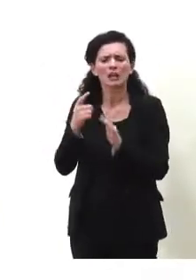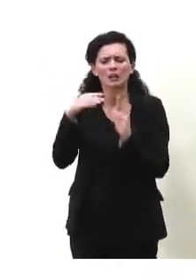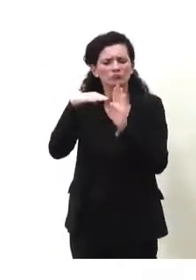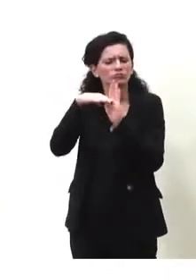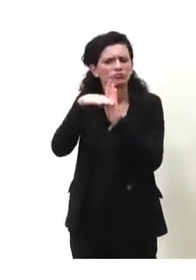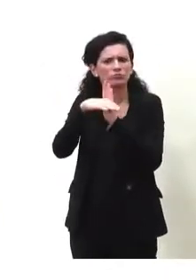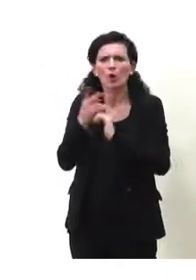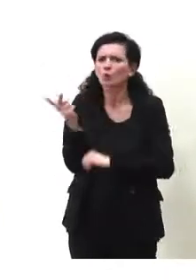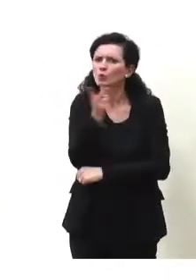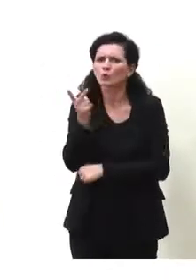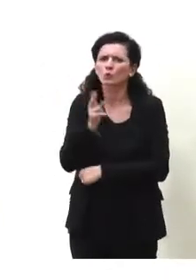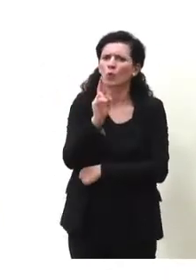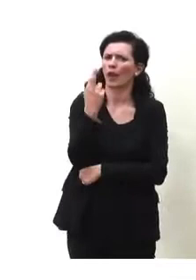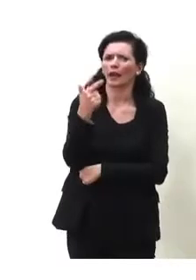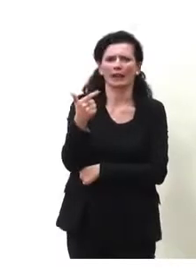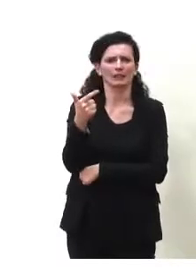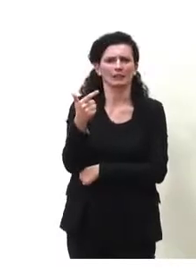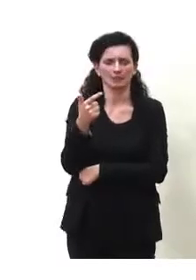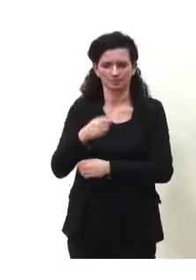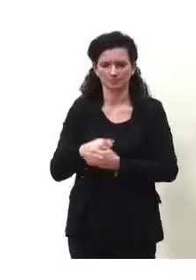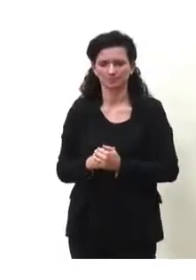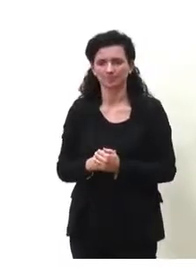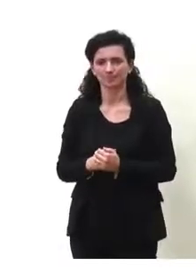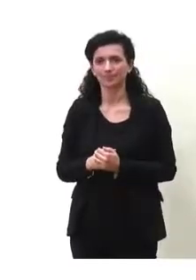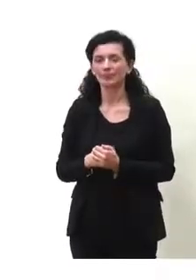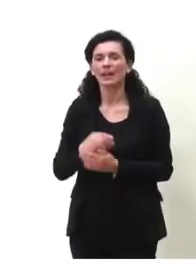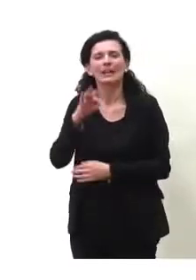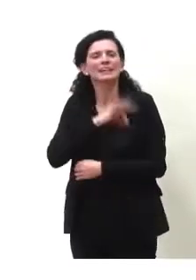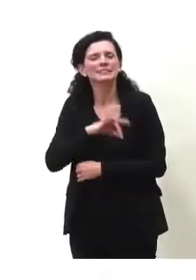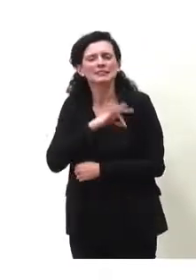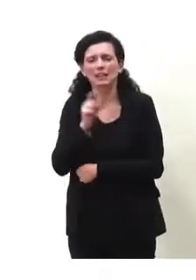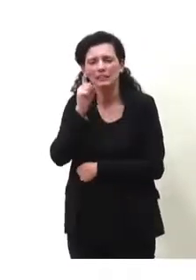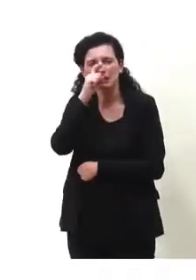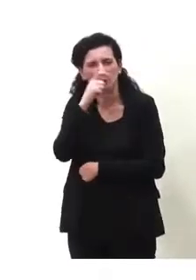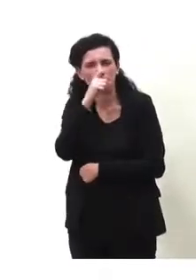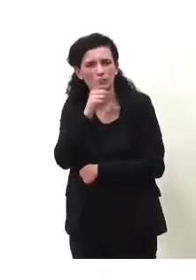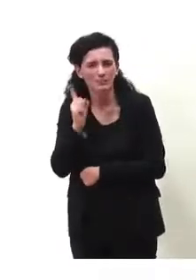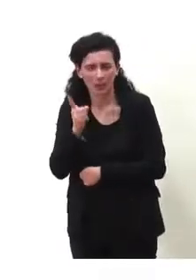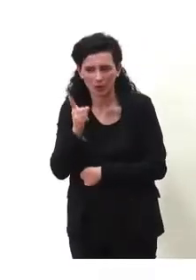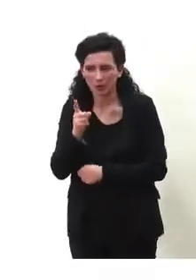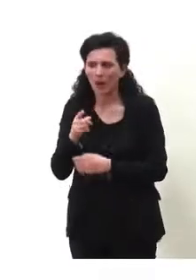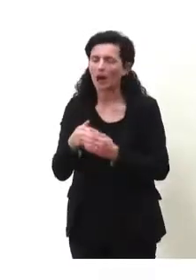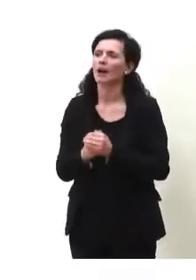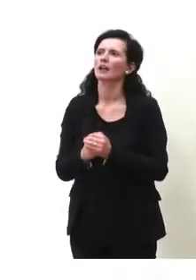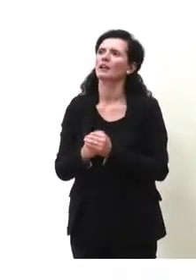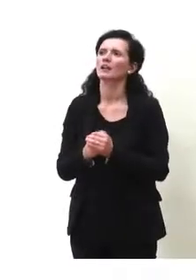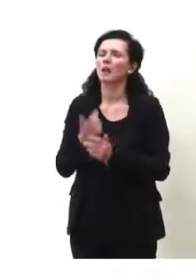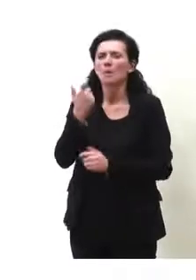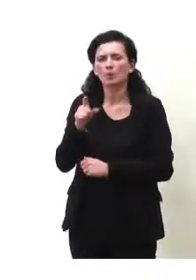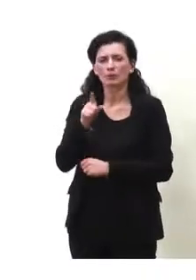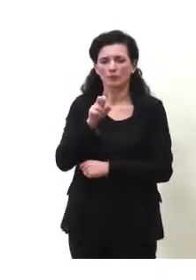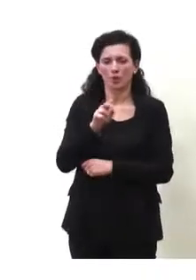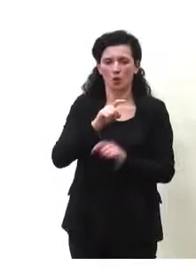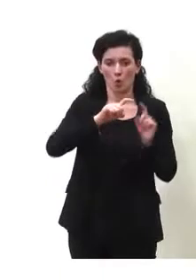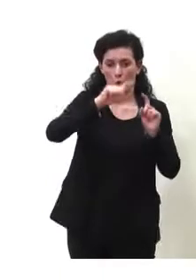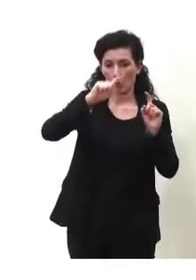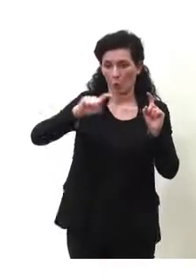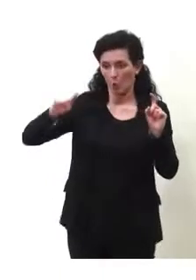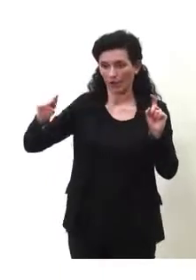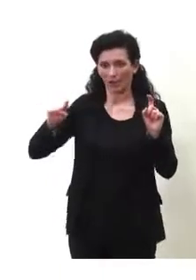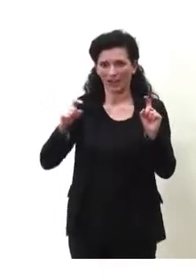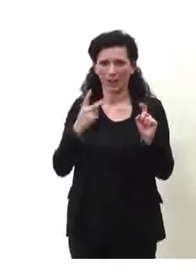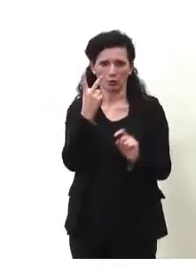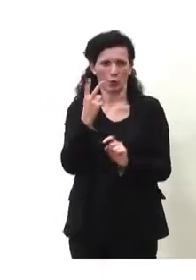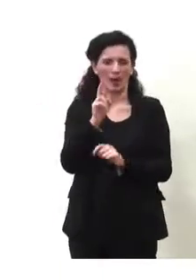indicatori. Una curiosità che però è interessante, perché sono a volte disallineate le due curve? Spesso sono